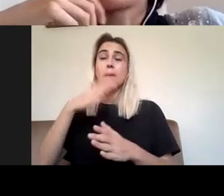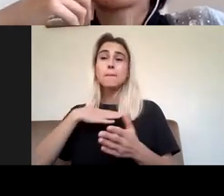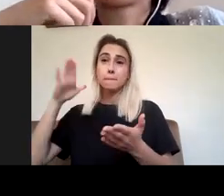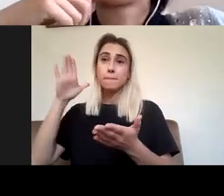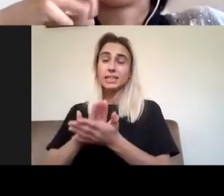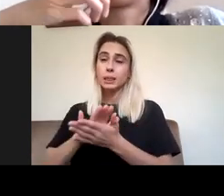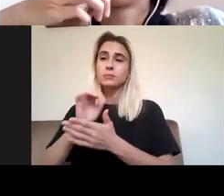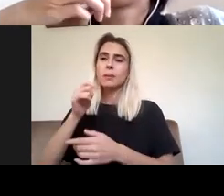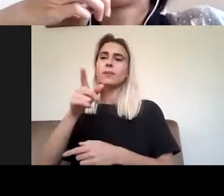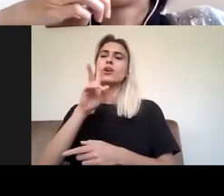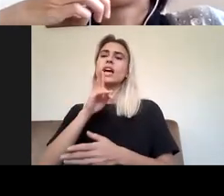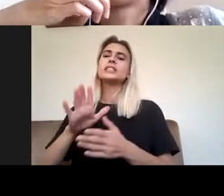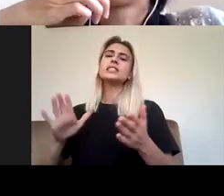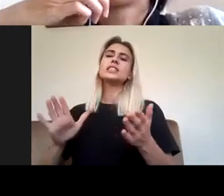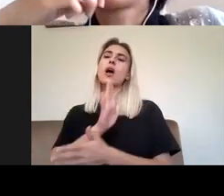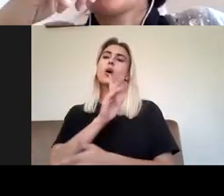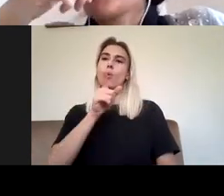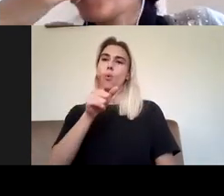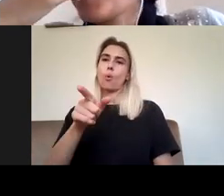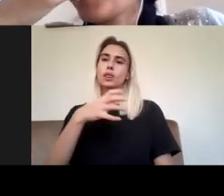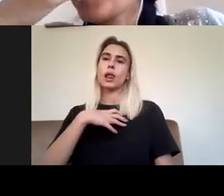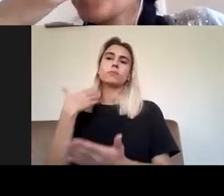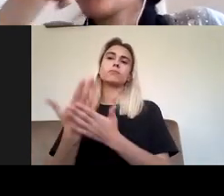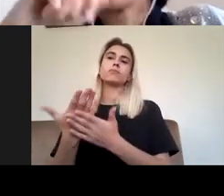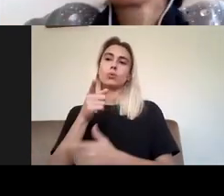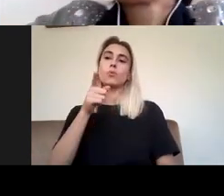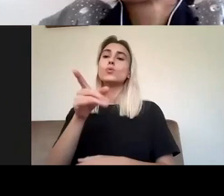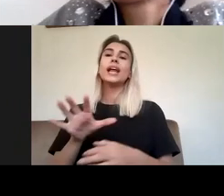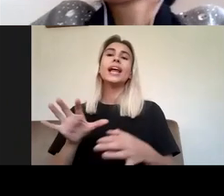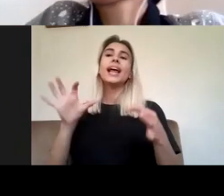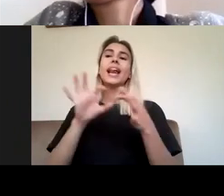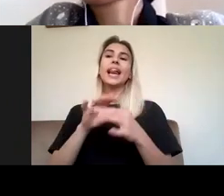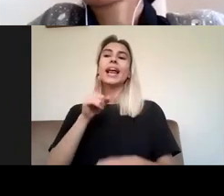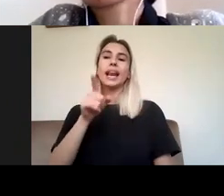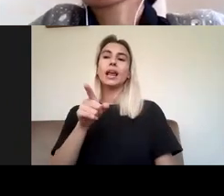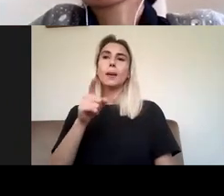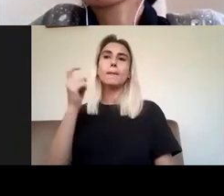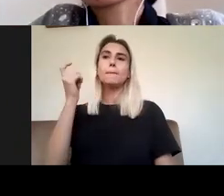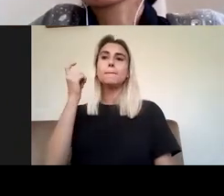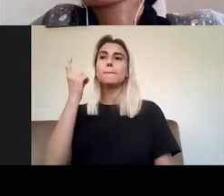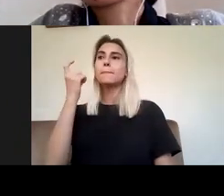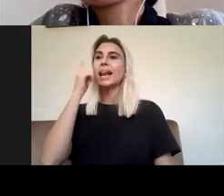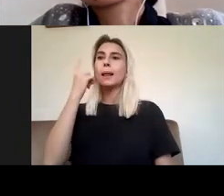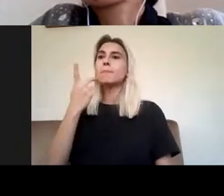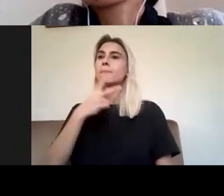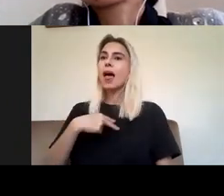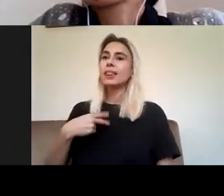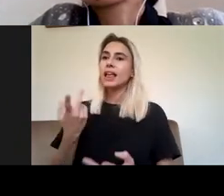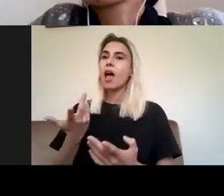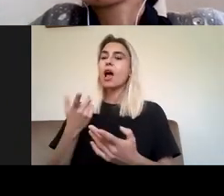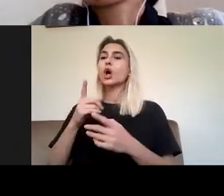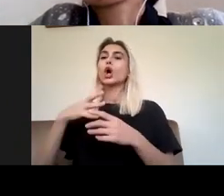zaman kendimi yerde buluyorum. Peki bununla ilgili ilgili belediyeye ya da